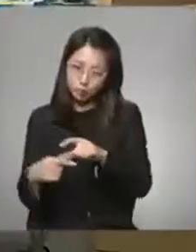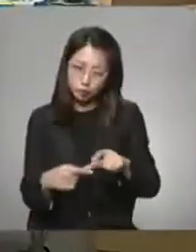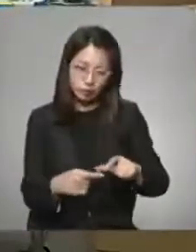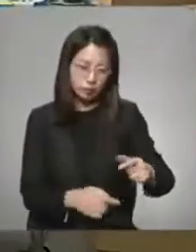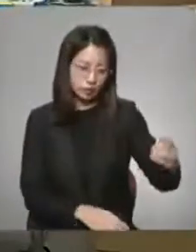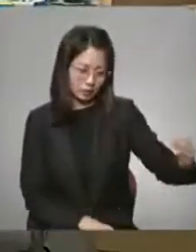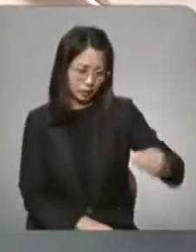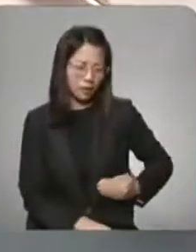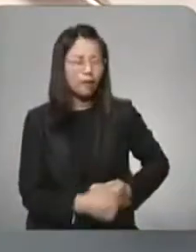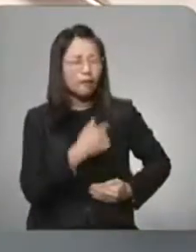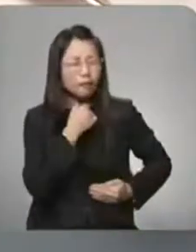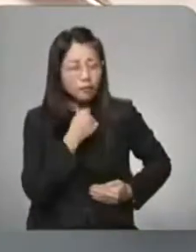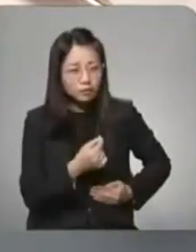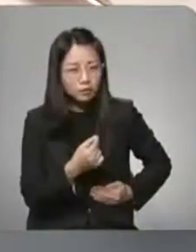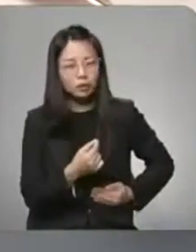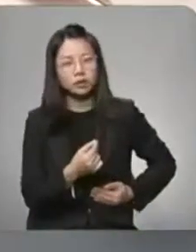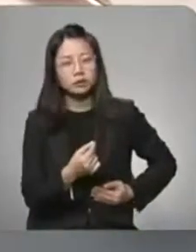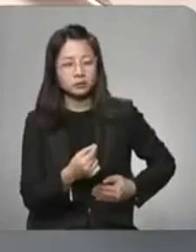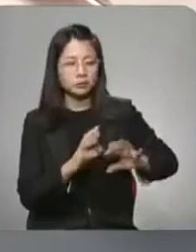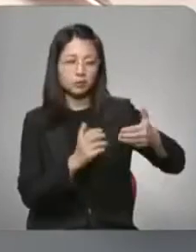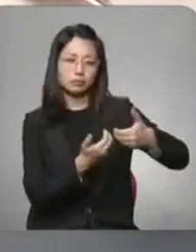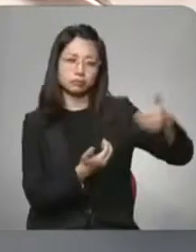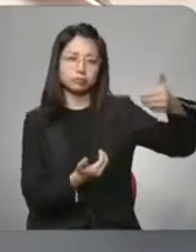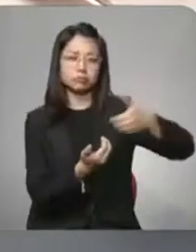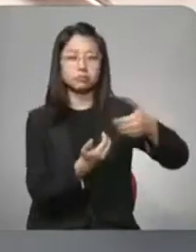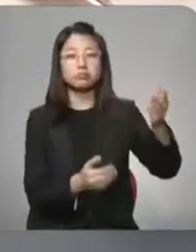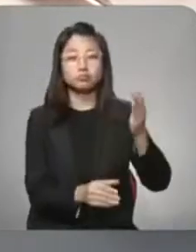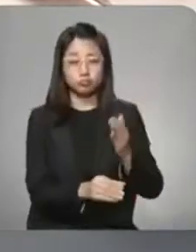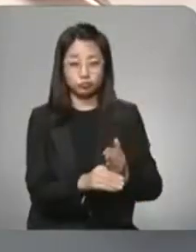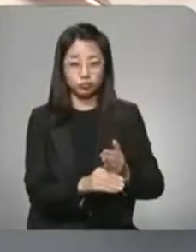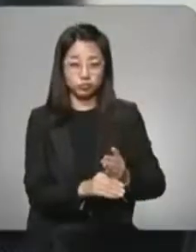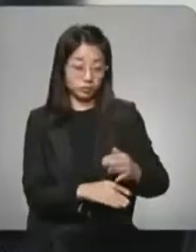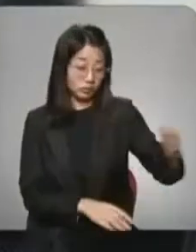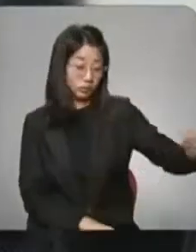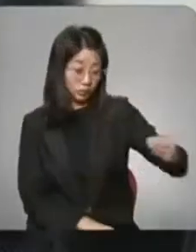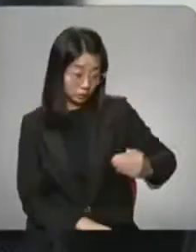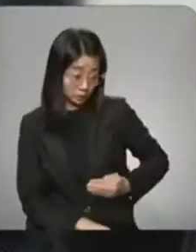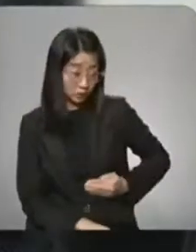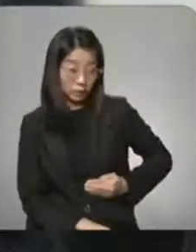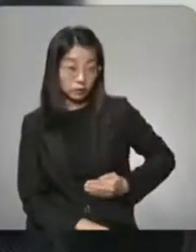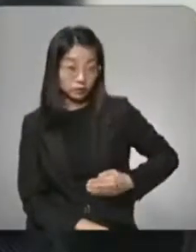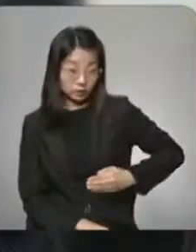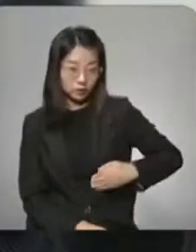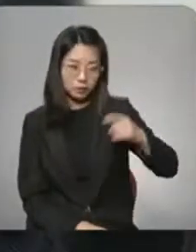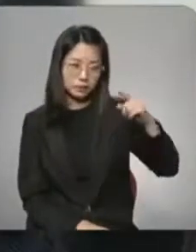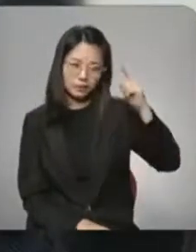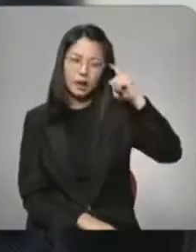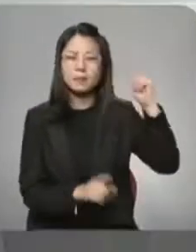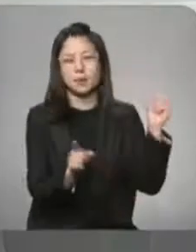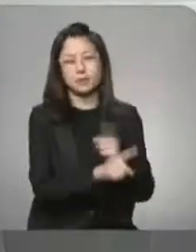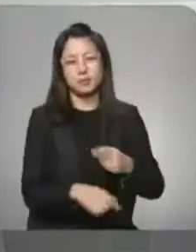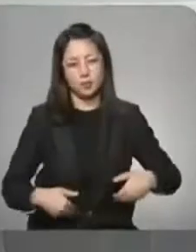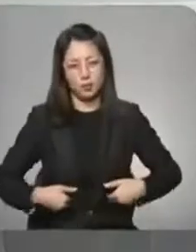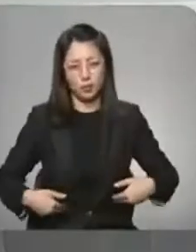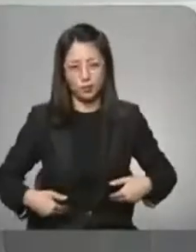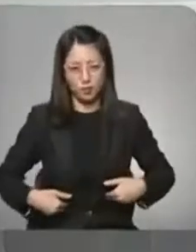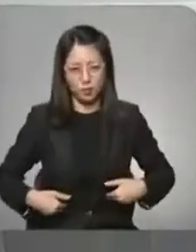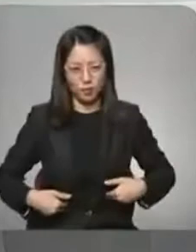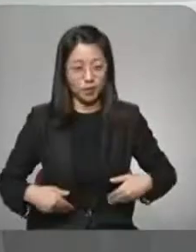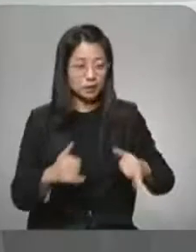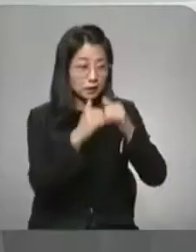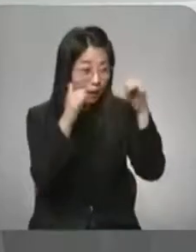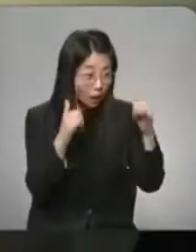장기이식을 기다리다가 세상을 떠나고 있습니다 장기기증에 대한 사회적 인식 개선을 통해 긍정적인